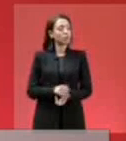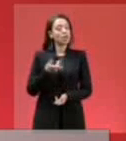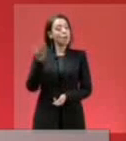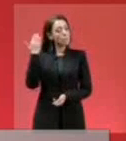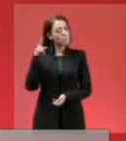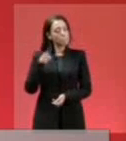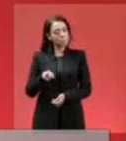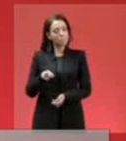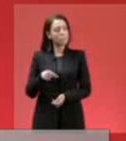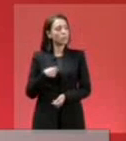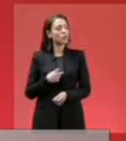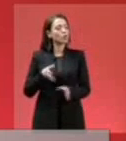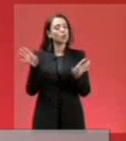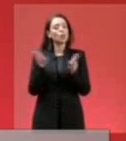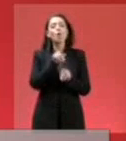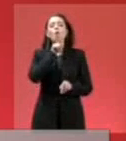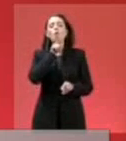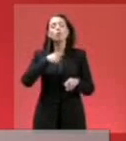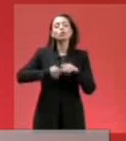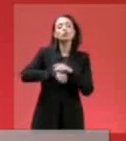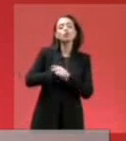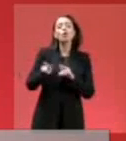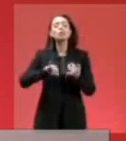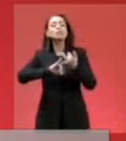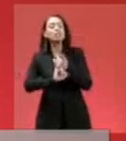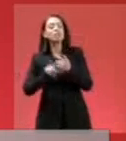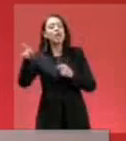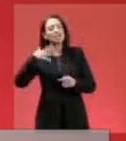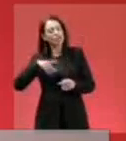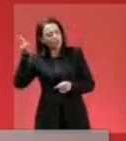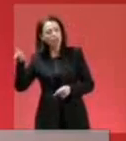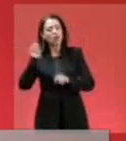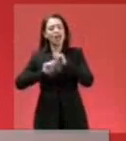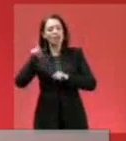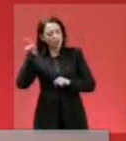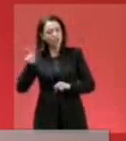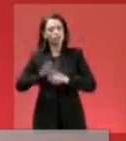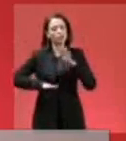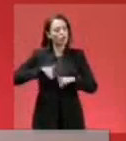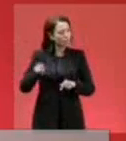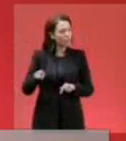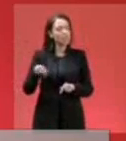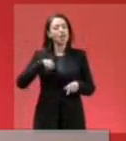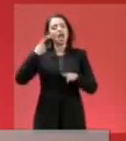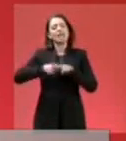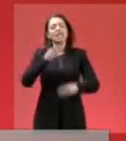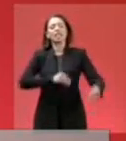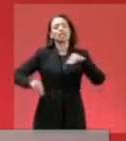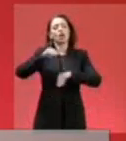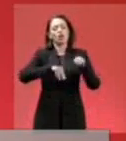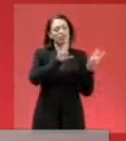Όπως έστειναν λοιπόν τους ποδοσφαιρικούς αγώνες για το στοίχημα, έτσι θέλαν να στήσουν και το κλίμα προς τις εθνικές